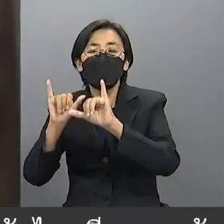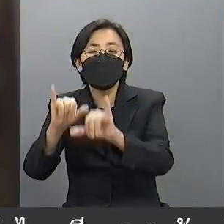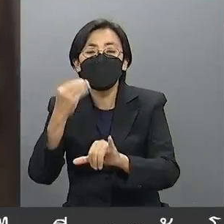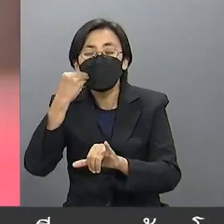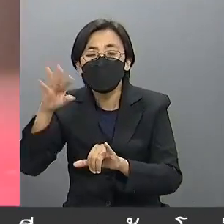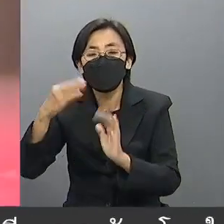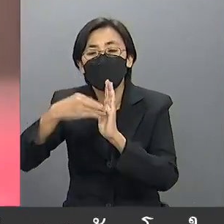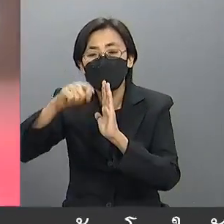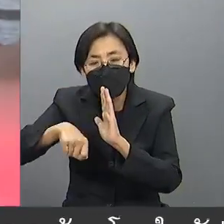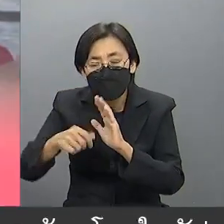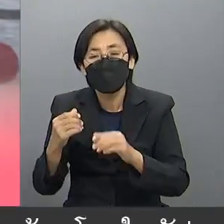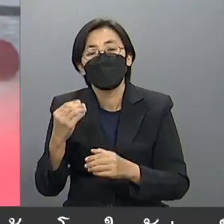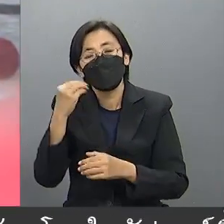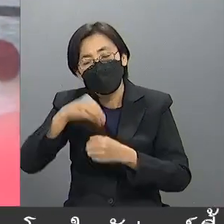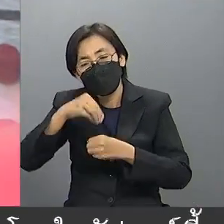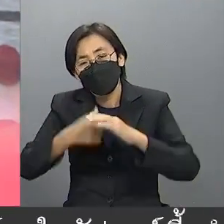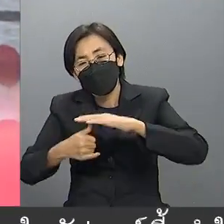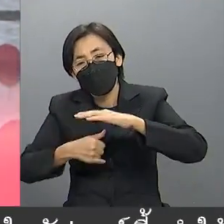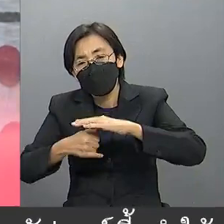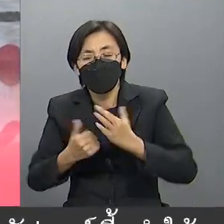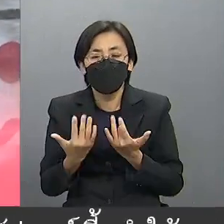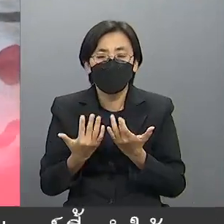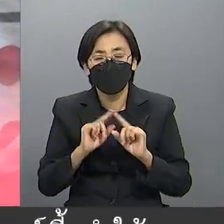อยู่ภายในแคมป์และรอการประสานตัว